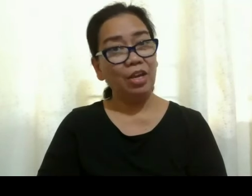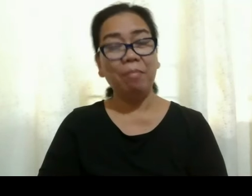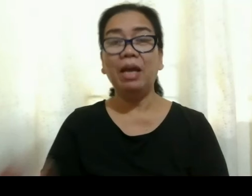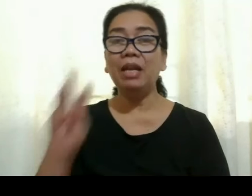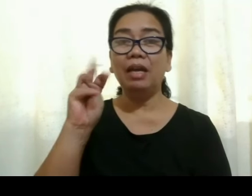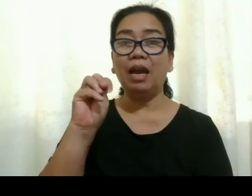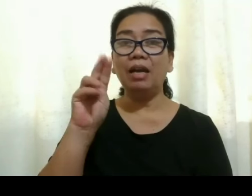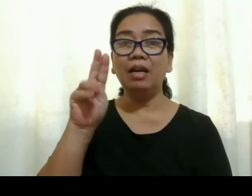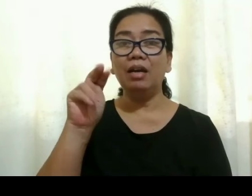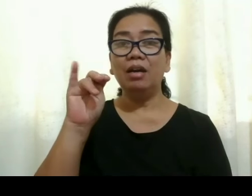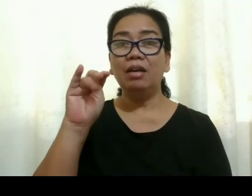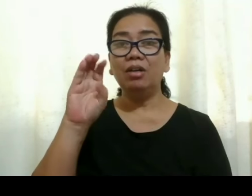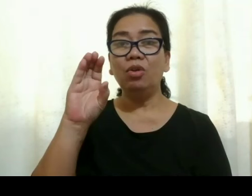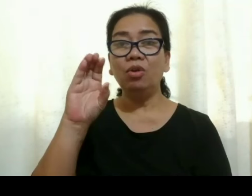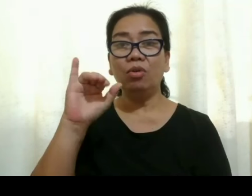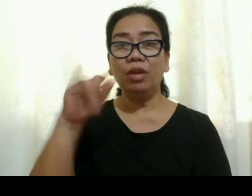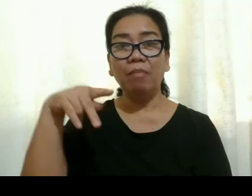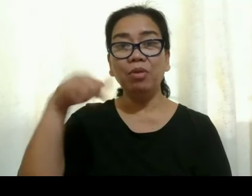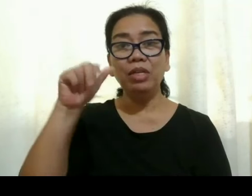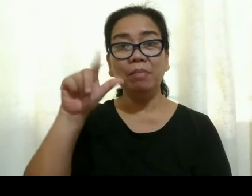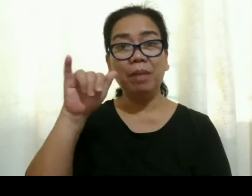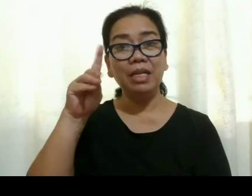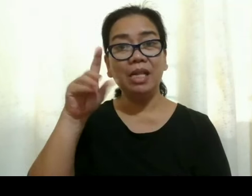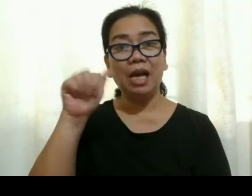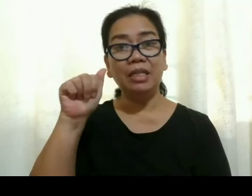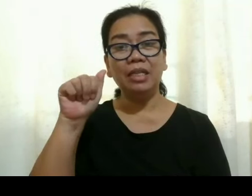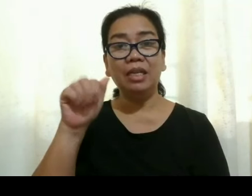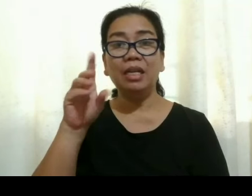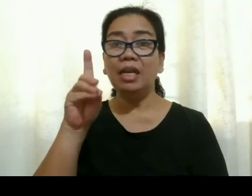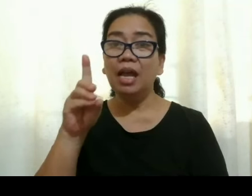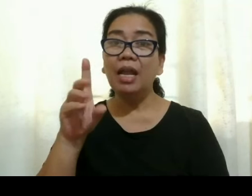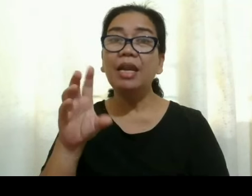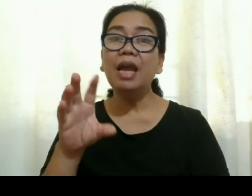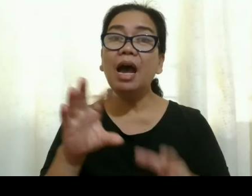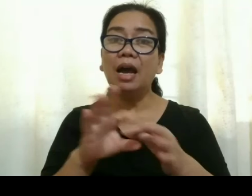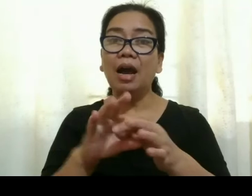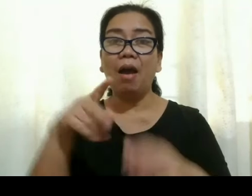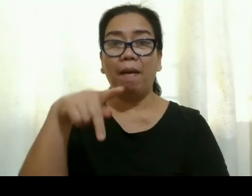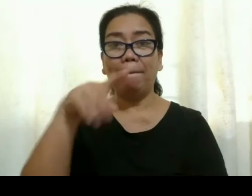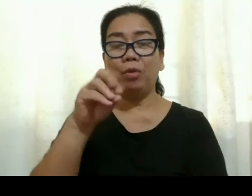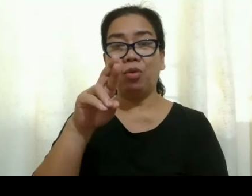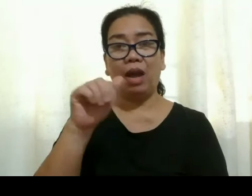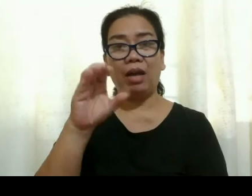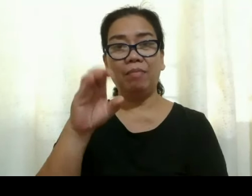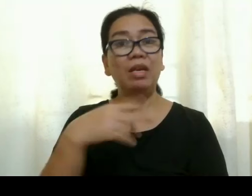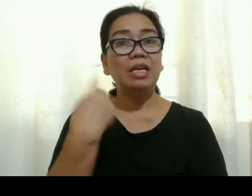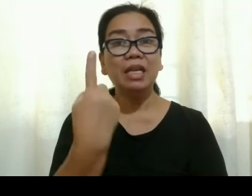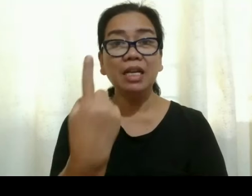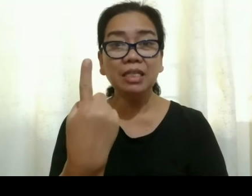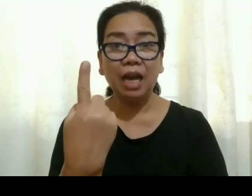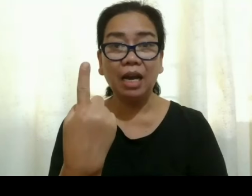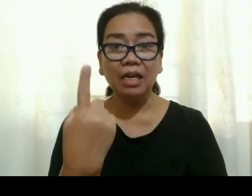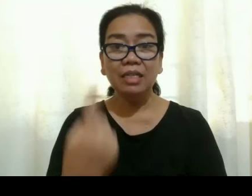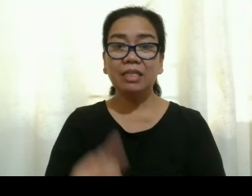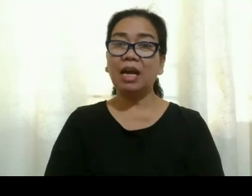At ngayon naman ay ang logo ng munisipalidad ng Orac. Isa